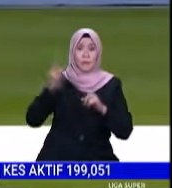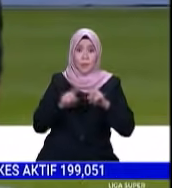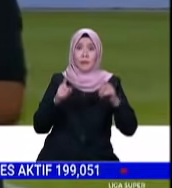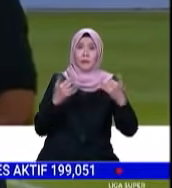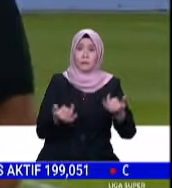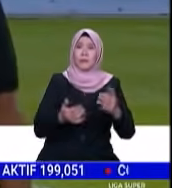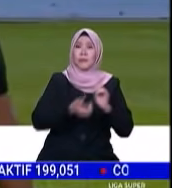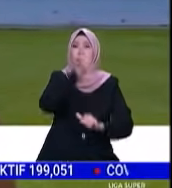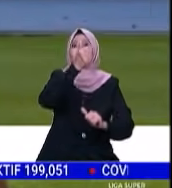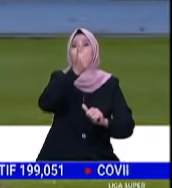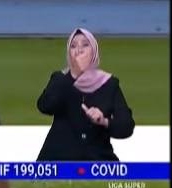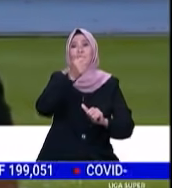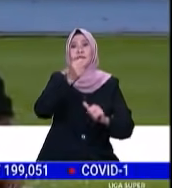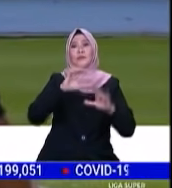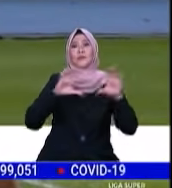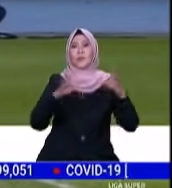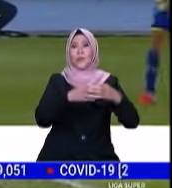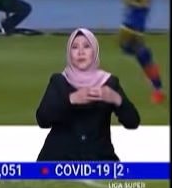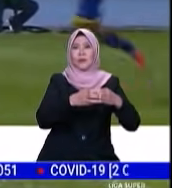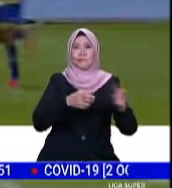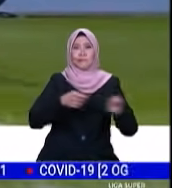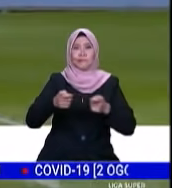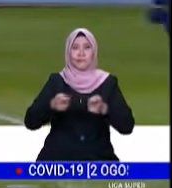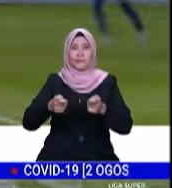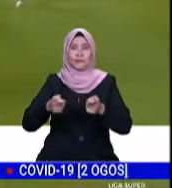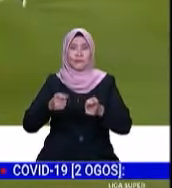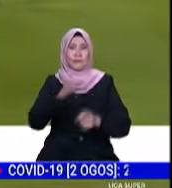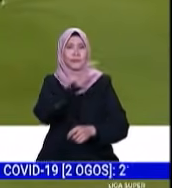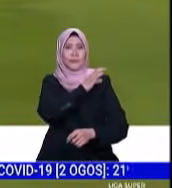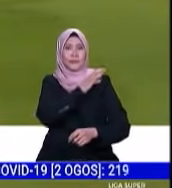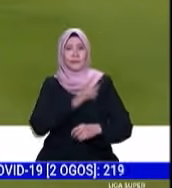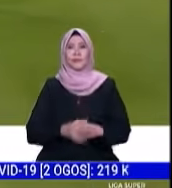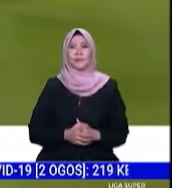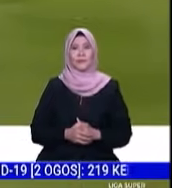memastikan kemenangan dimiliki skuad kendaliannya.